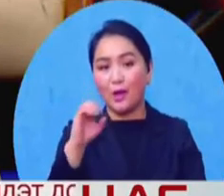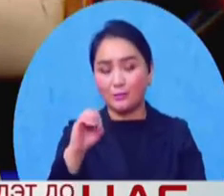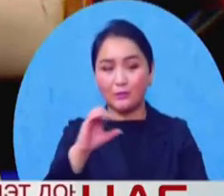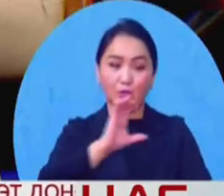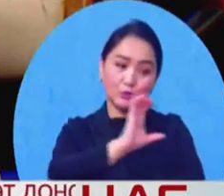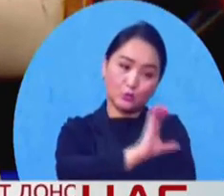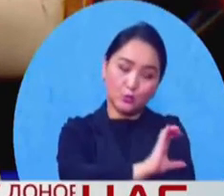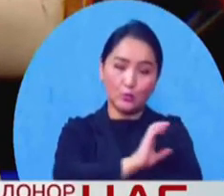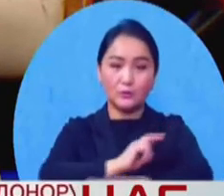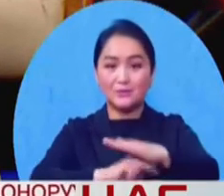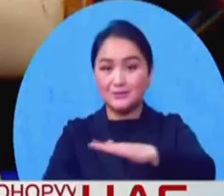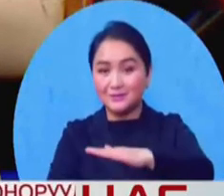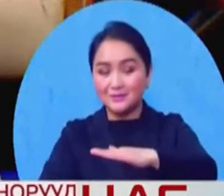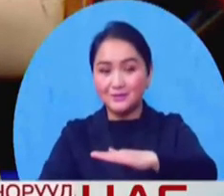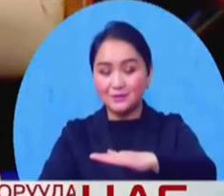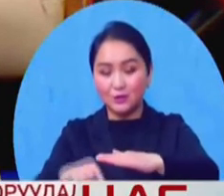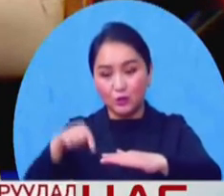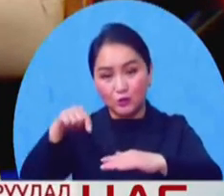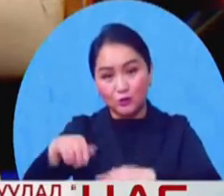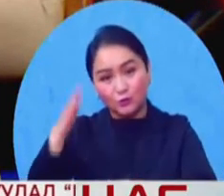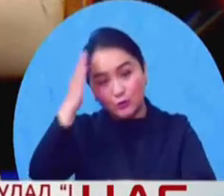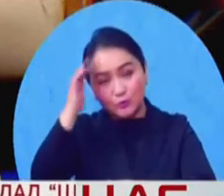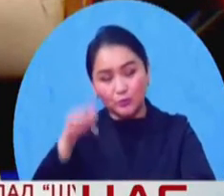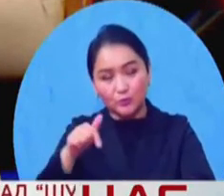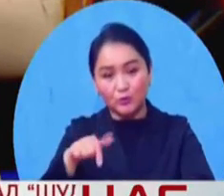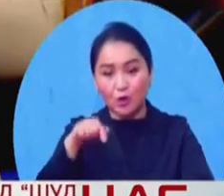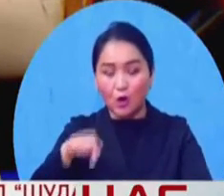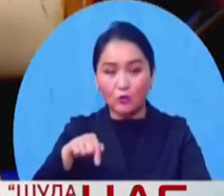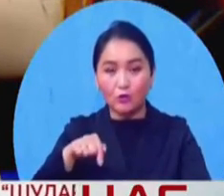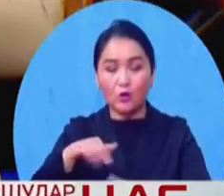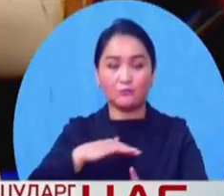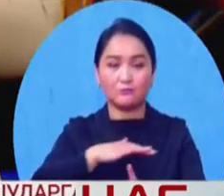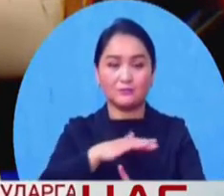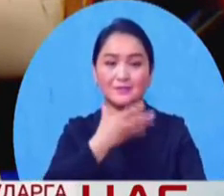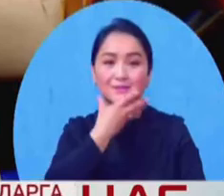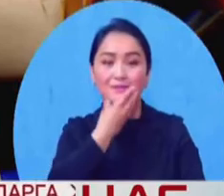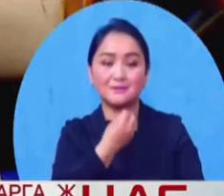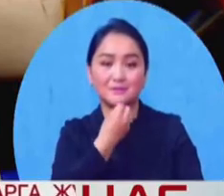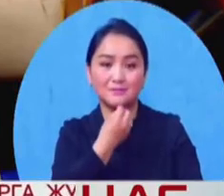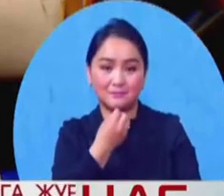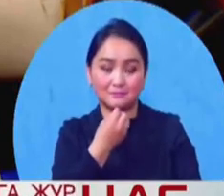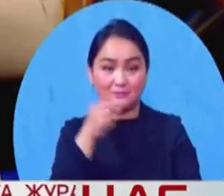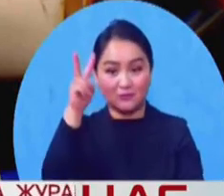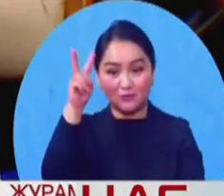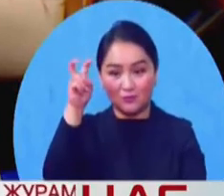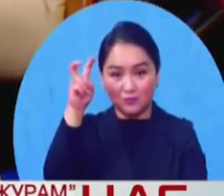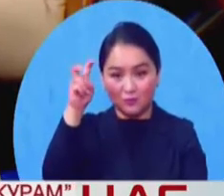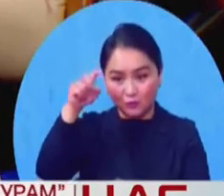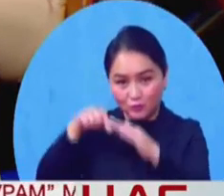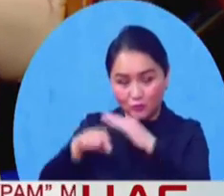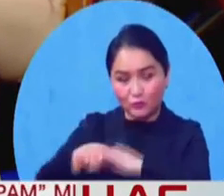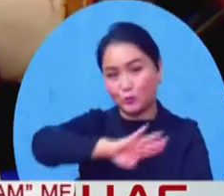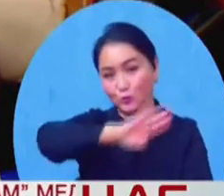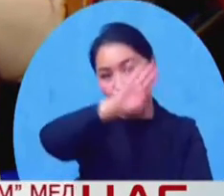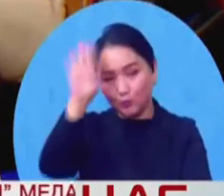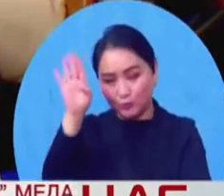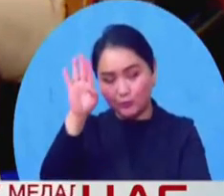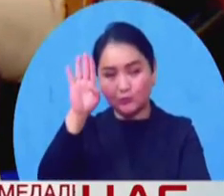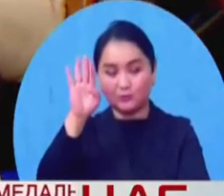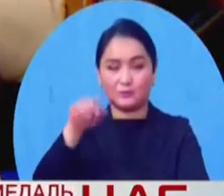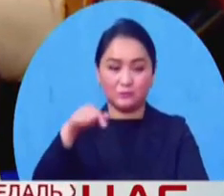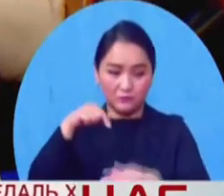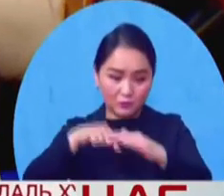одоо сургууль цэцэрлэг дотор байрыг бид нар яг орчин үеийн шаардлага хангасан одоо ариун цэврийн байгууллага дотор тийм сургуулийнхаа